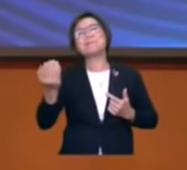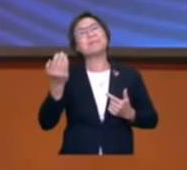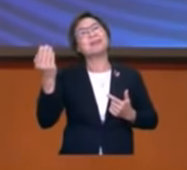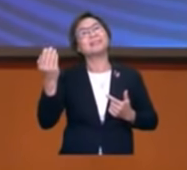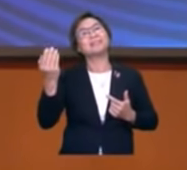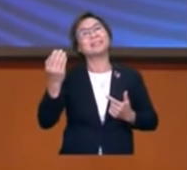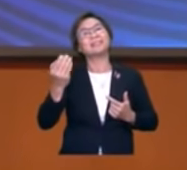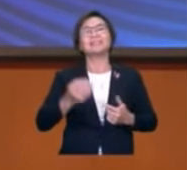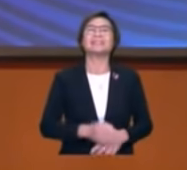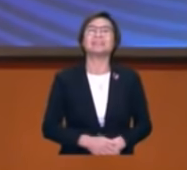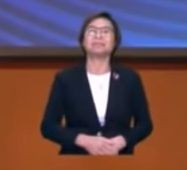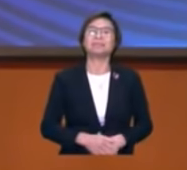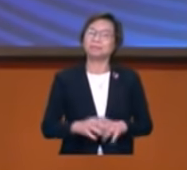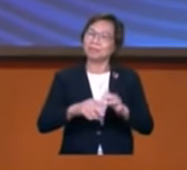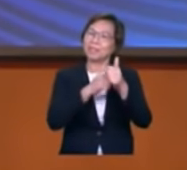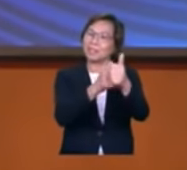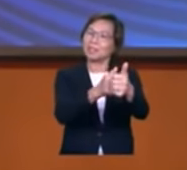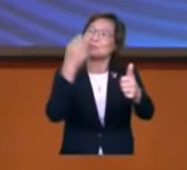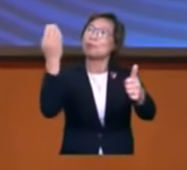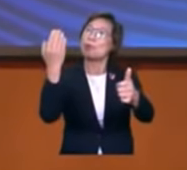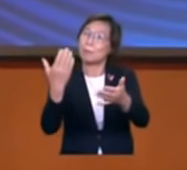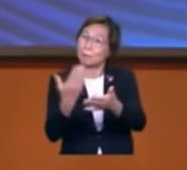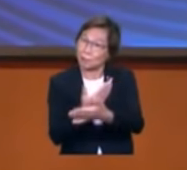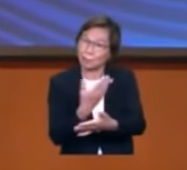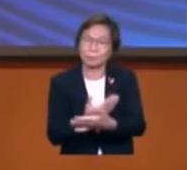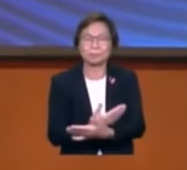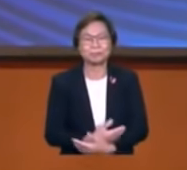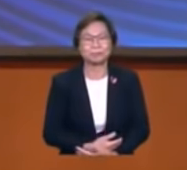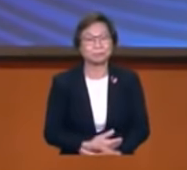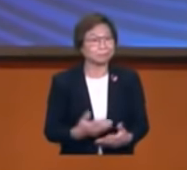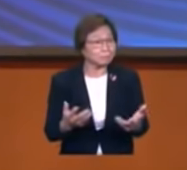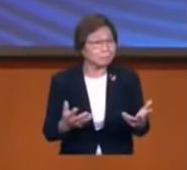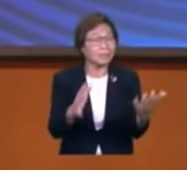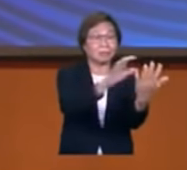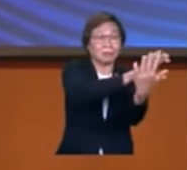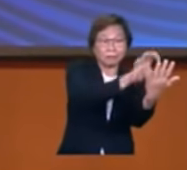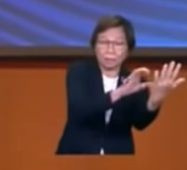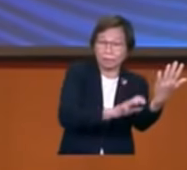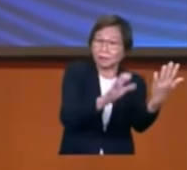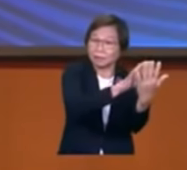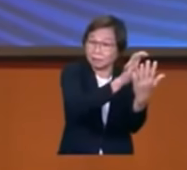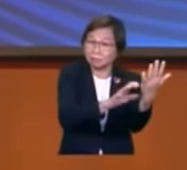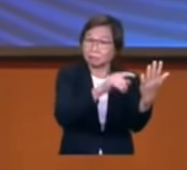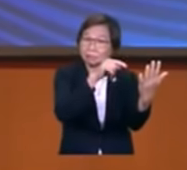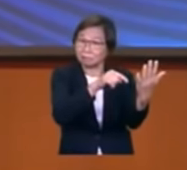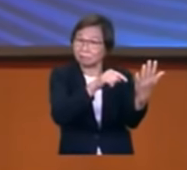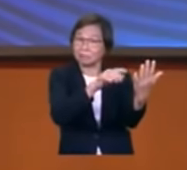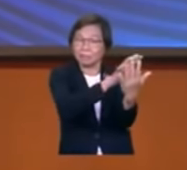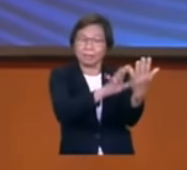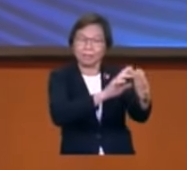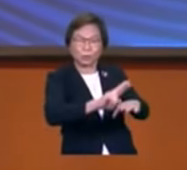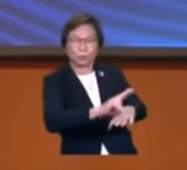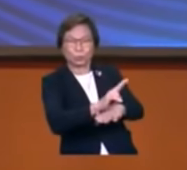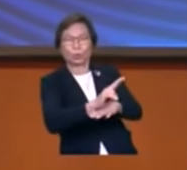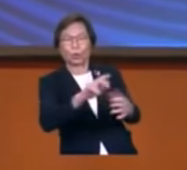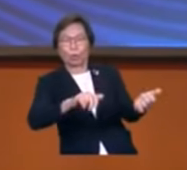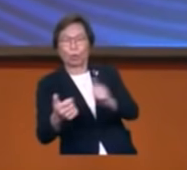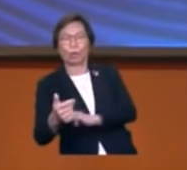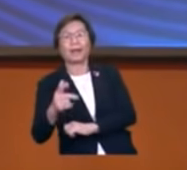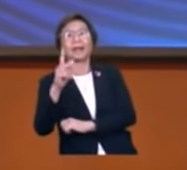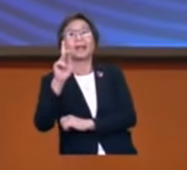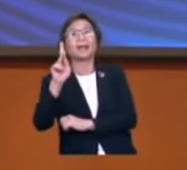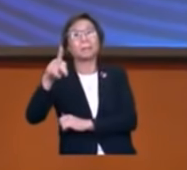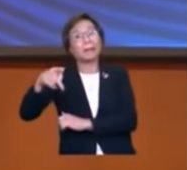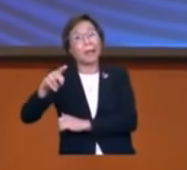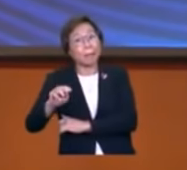dalam norma baru Maka kerangka ini digunakan Hai oleh